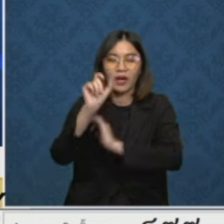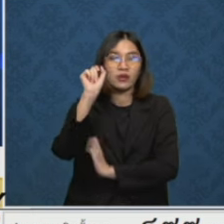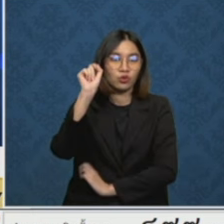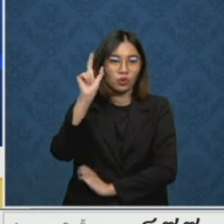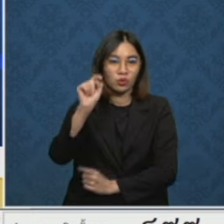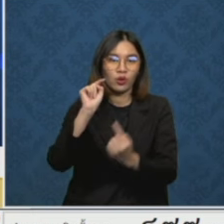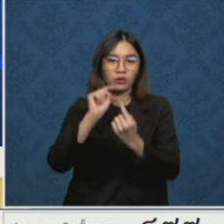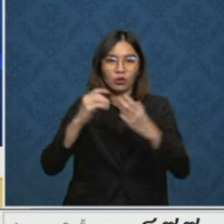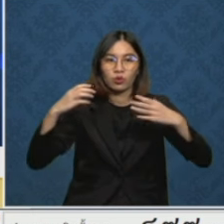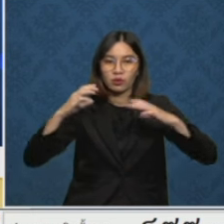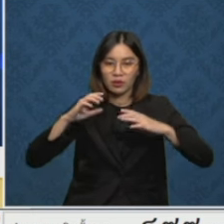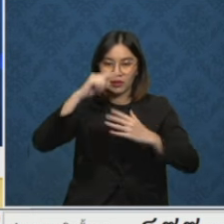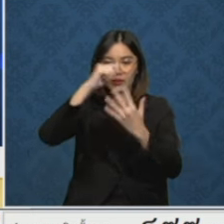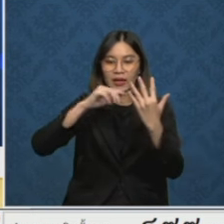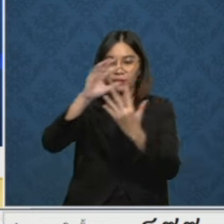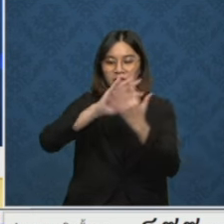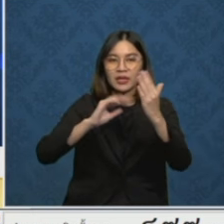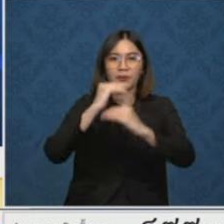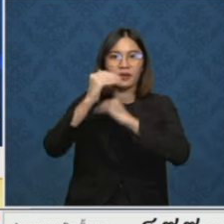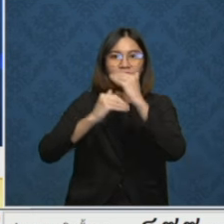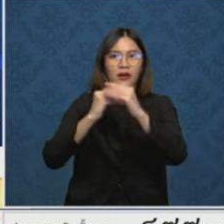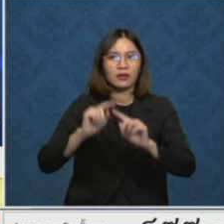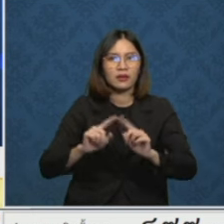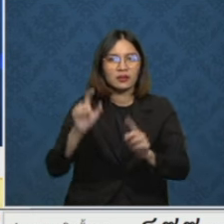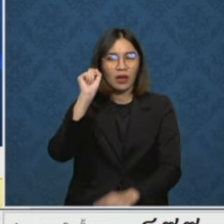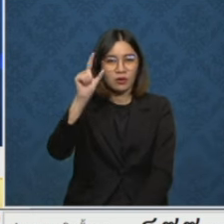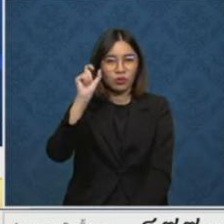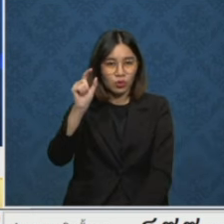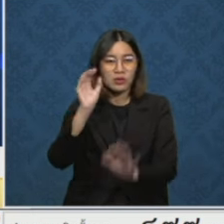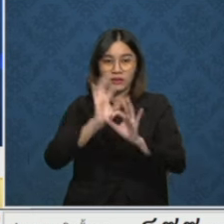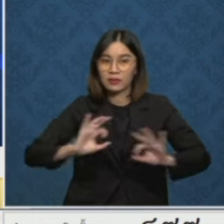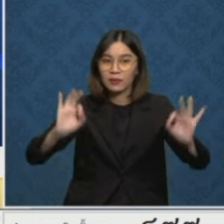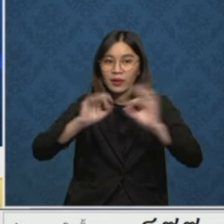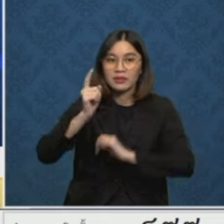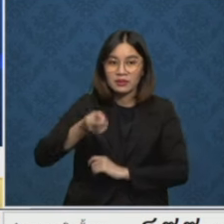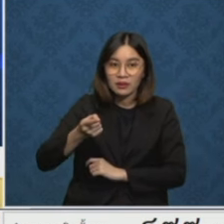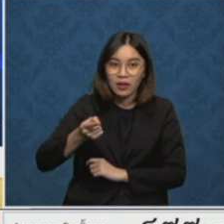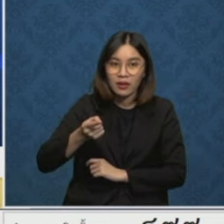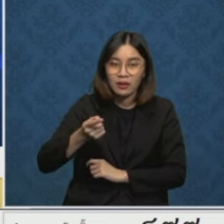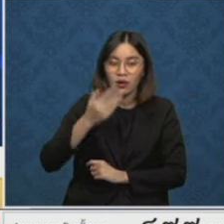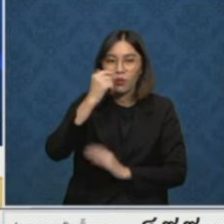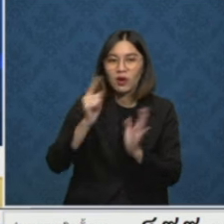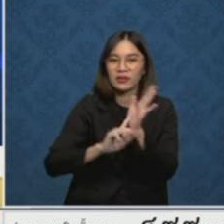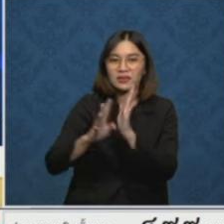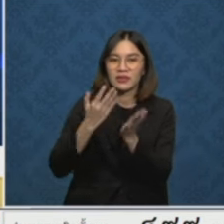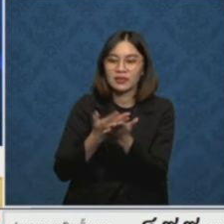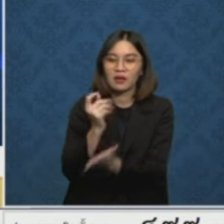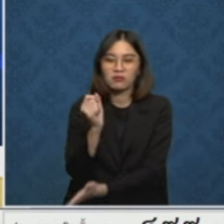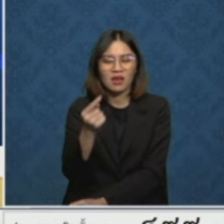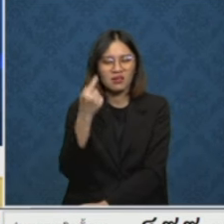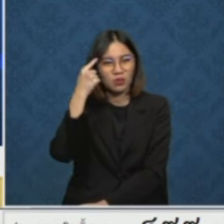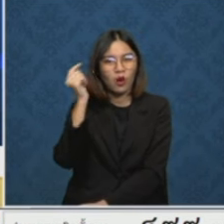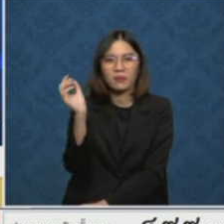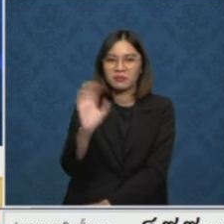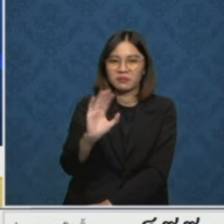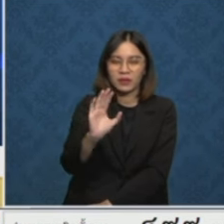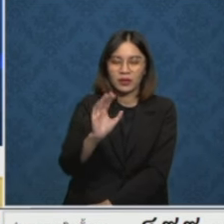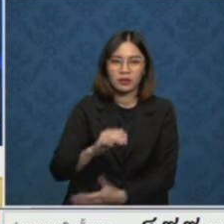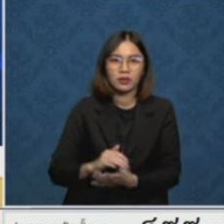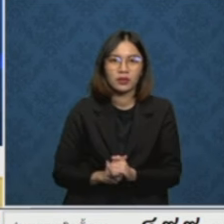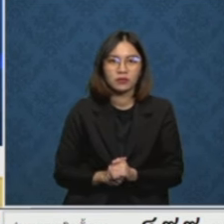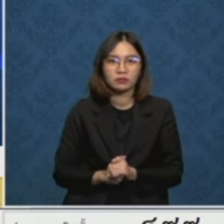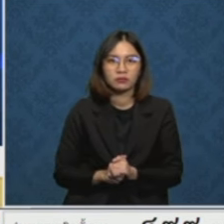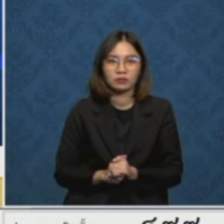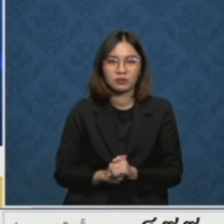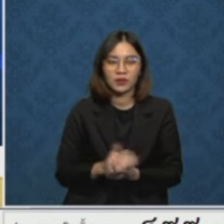ชน์แก่ราชการแผ่นดินจะจำเป็นเร่งด่วนจริงไหมในเมื่อก็ต้องไปแจกในไตรมาส 4อยู่ดีก็อาจจะไม่นะคะ